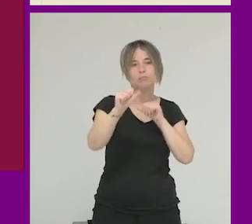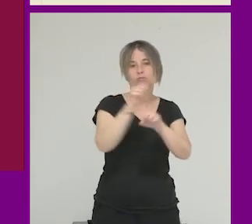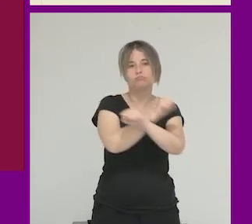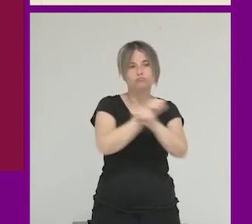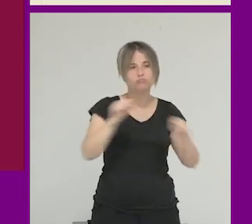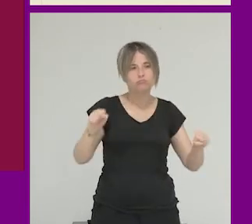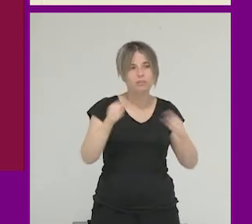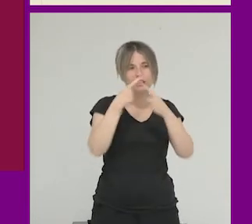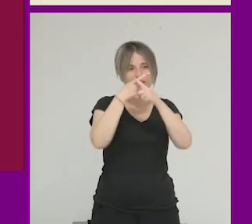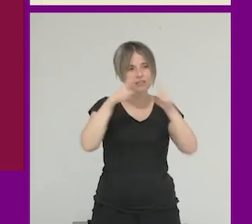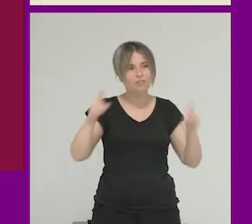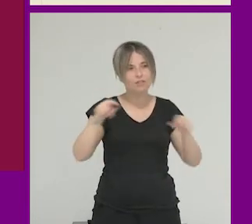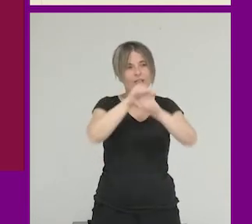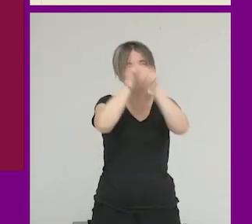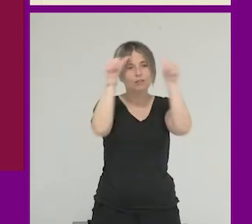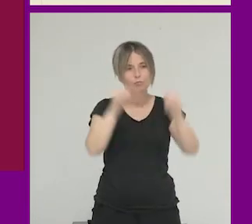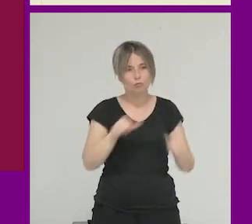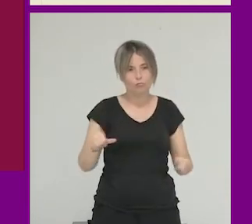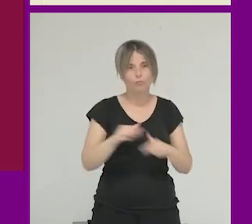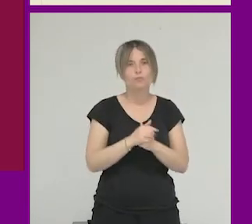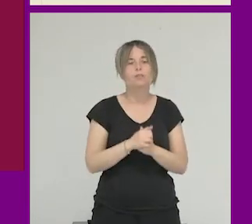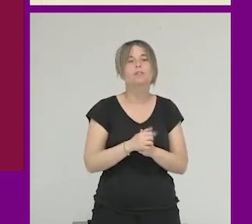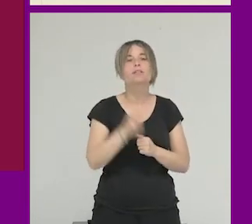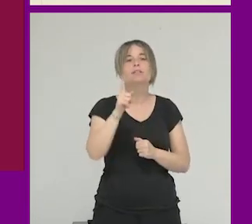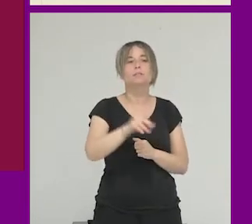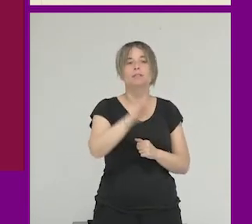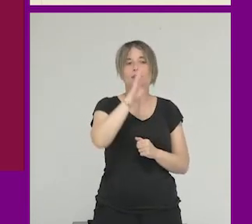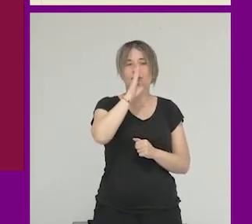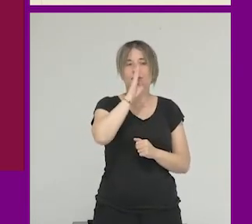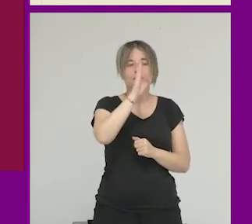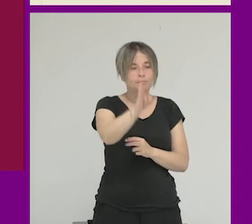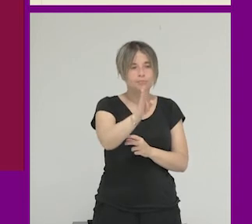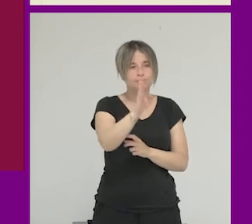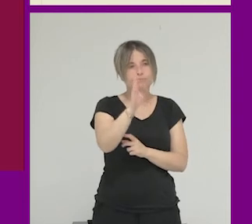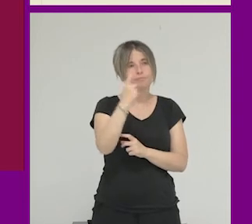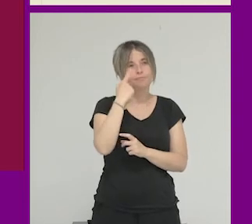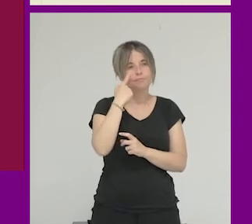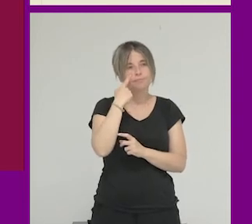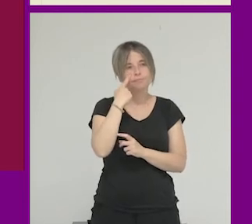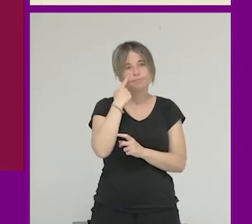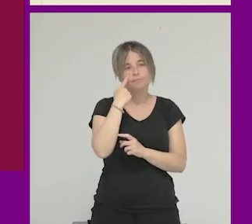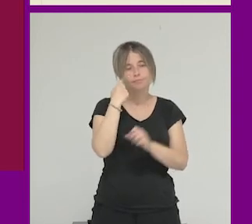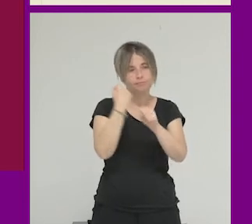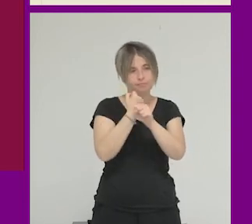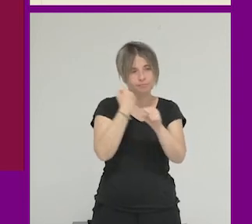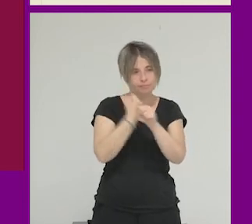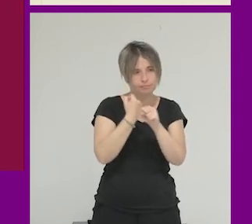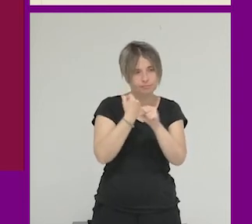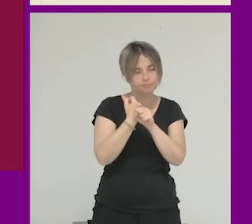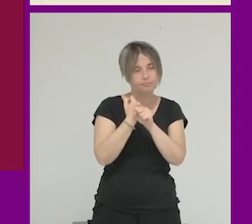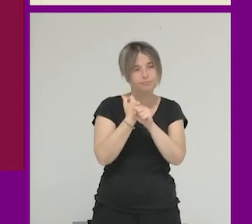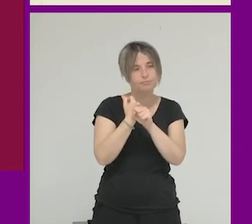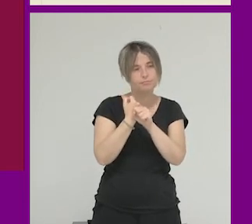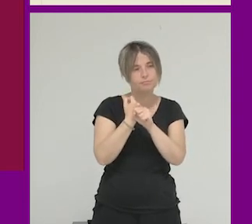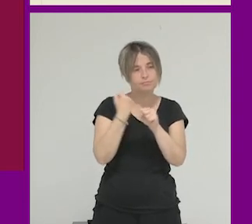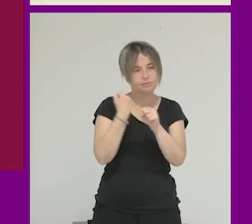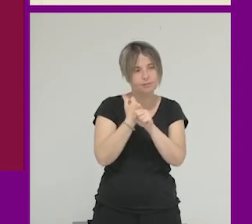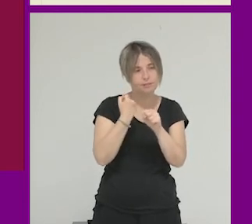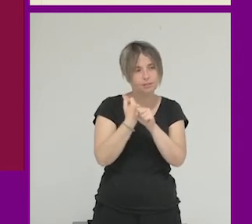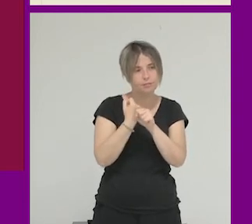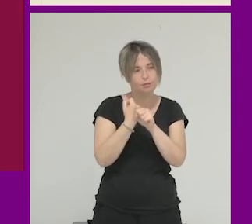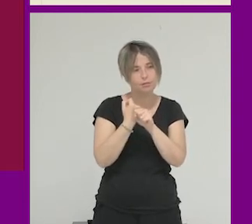hori adierazteko moduan, heterosexualitatea dena jartzen dut bebai, zelan Monique